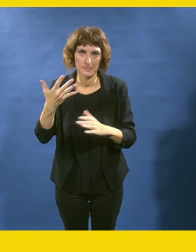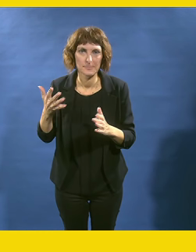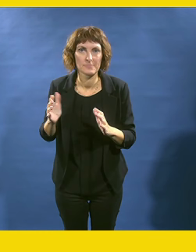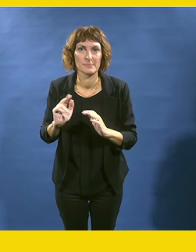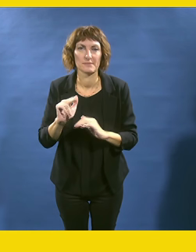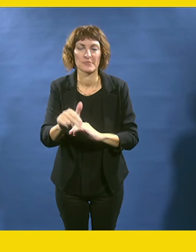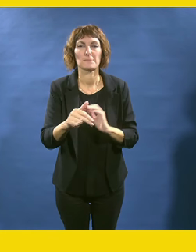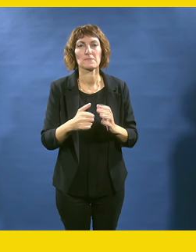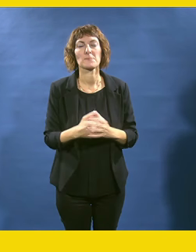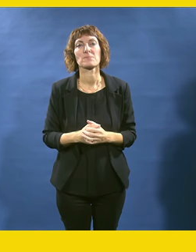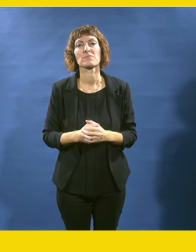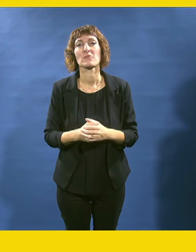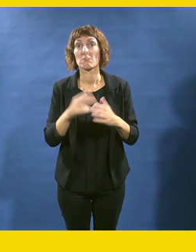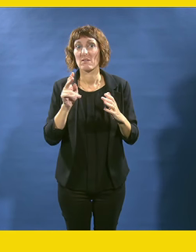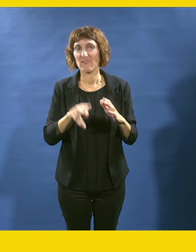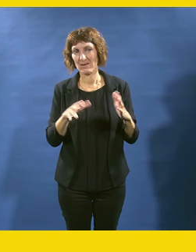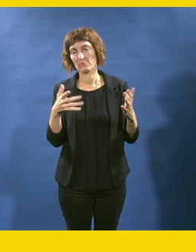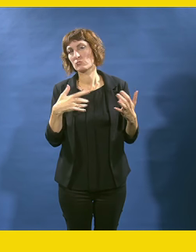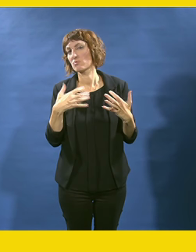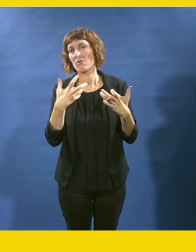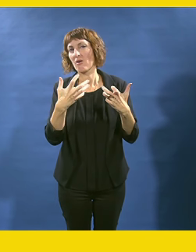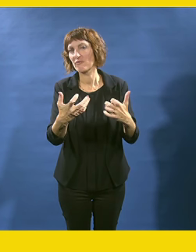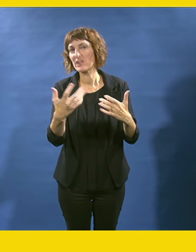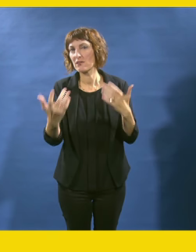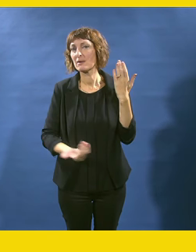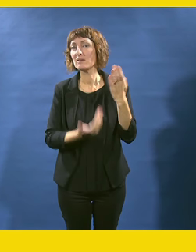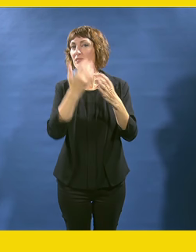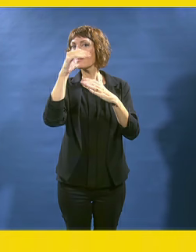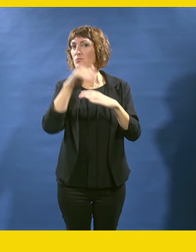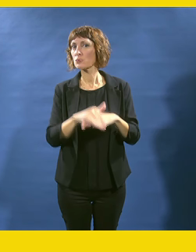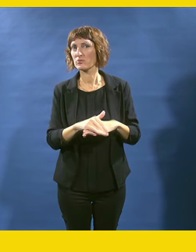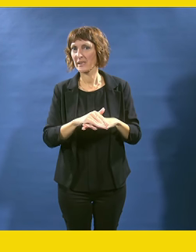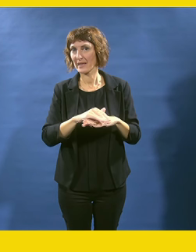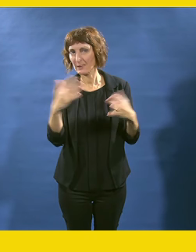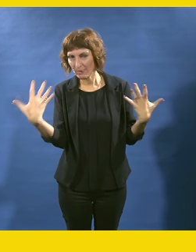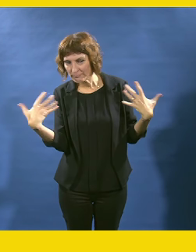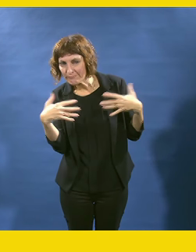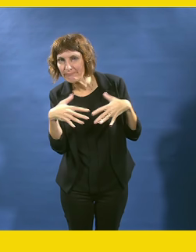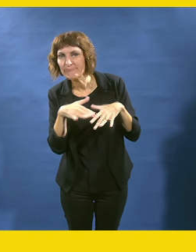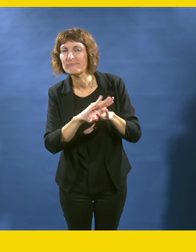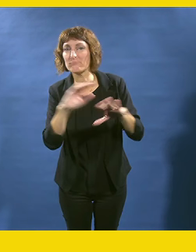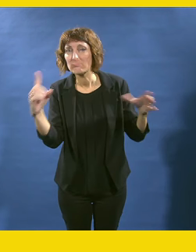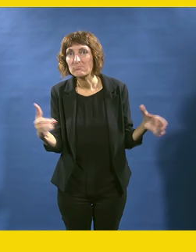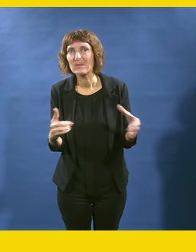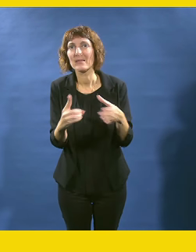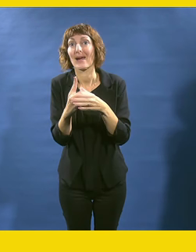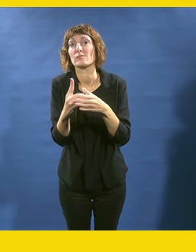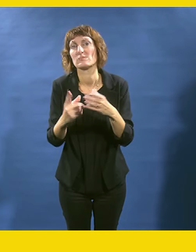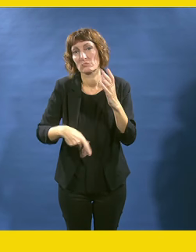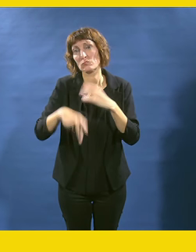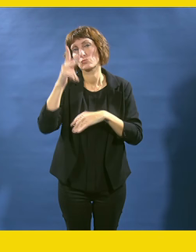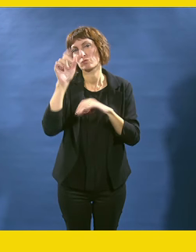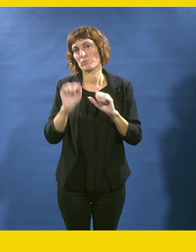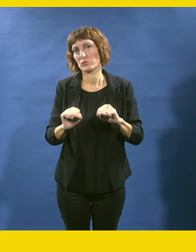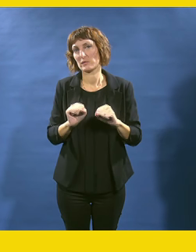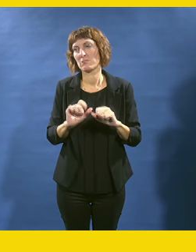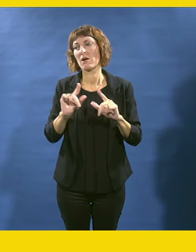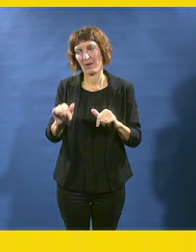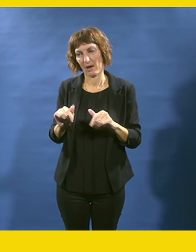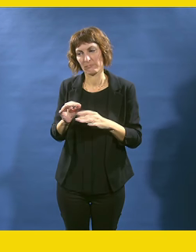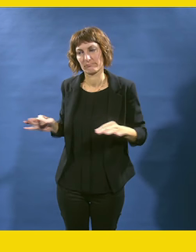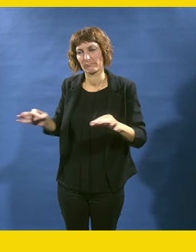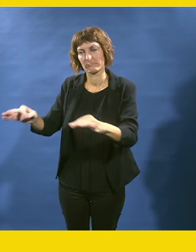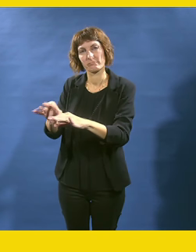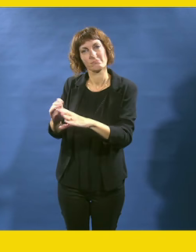manière générale, on a voulu vraiment que ces journées elles soient le plus inclusives possible. Donc, je vous ai parlé de l'espace sécure, mais il y a aussi